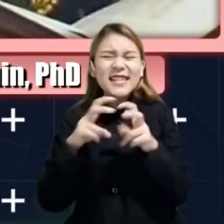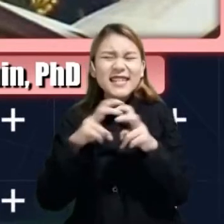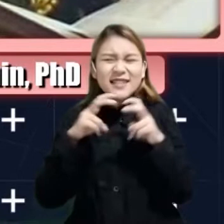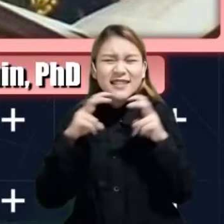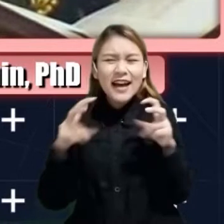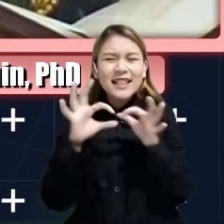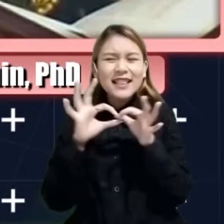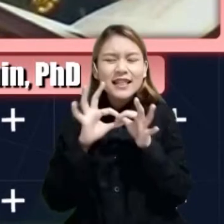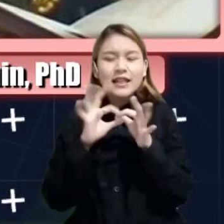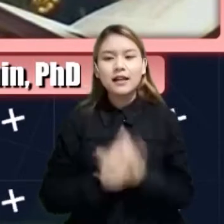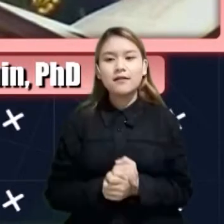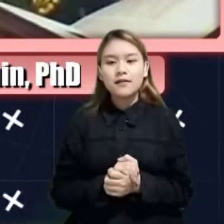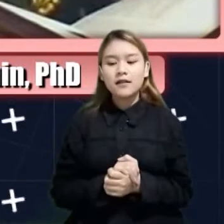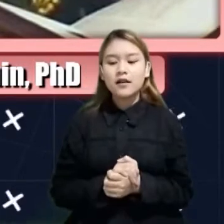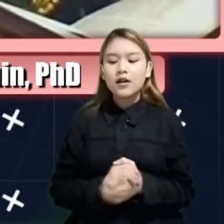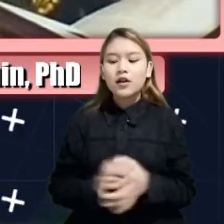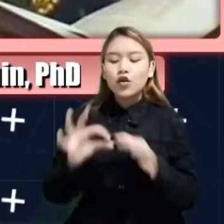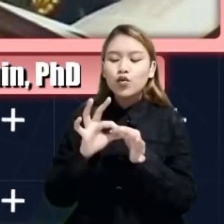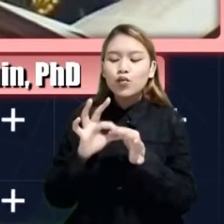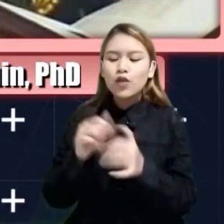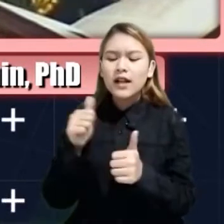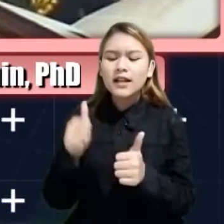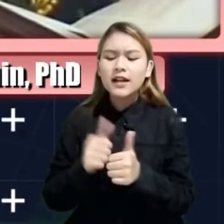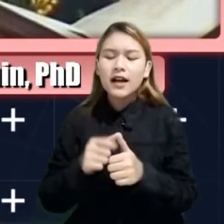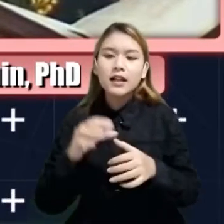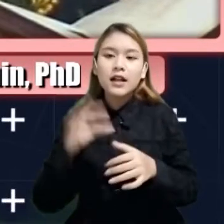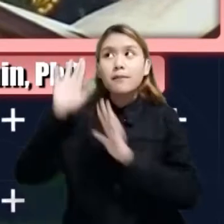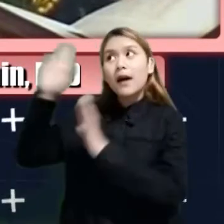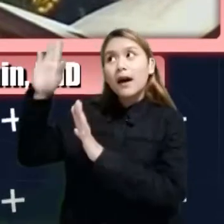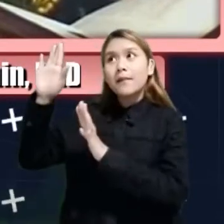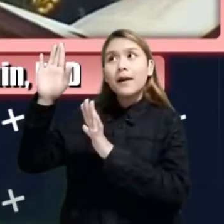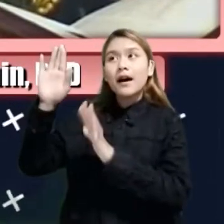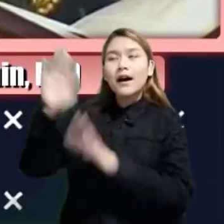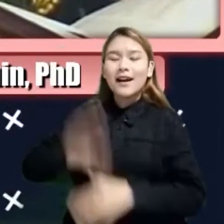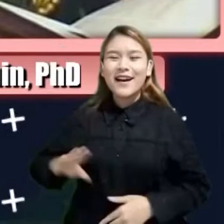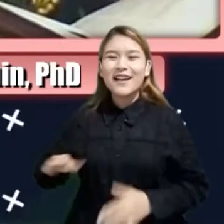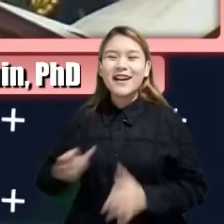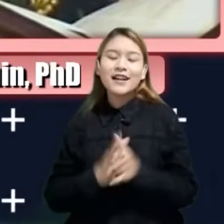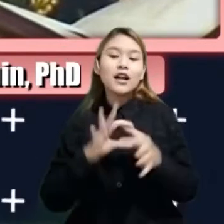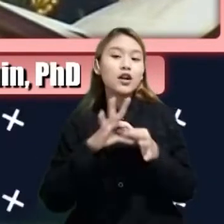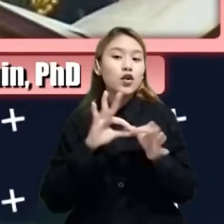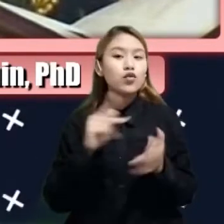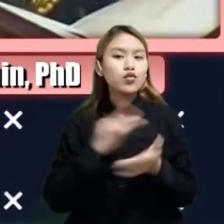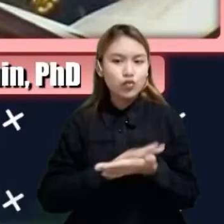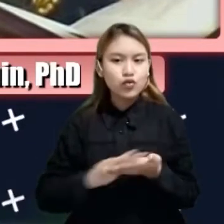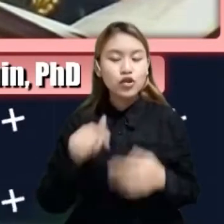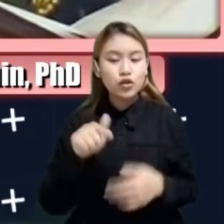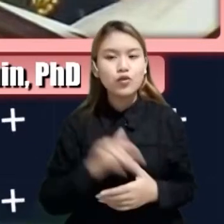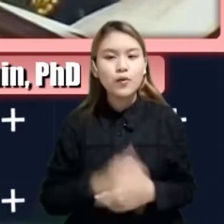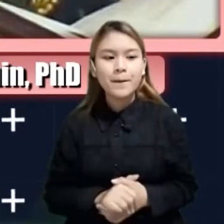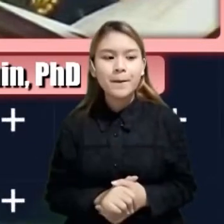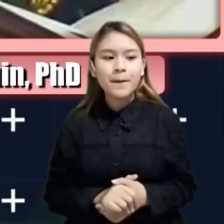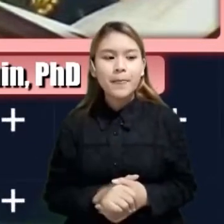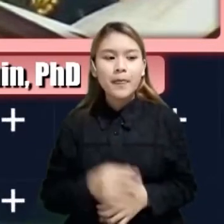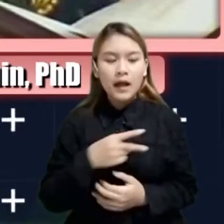dan Roh Kudus. Bahwa Bapa, Anak, dan Roh Kudus yang adalah Allah